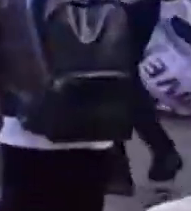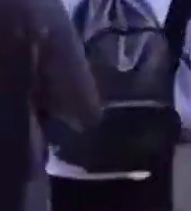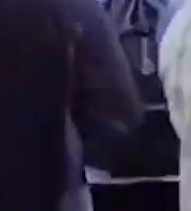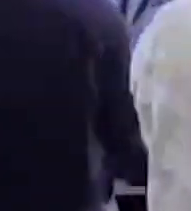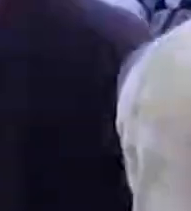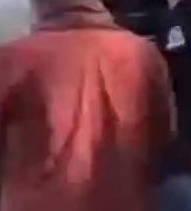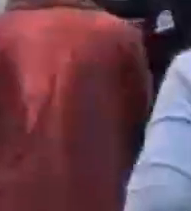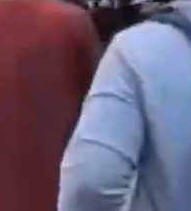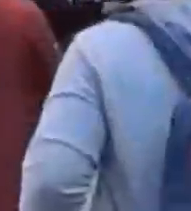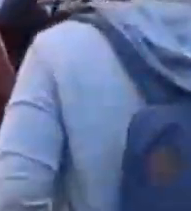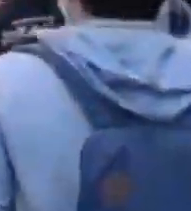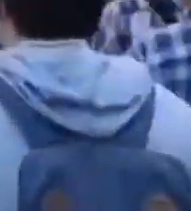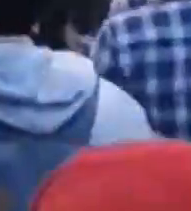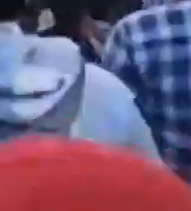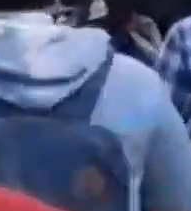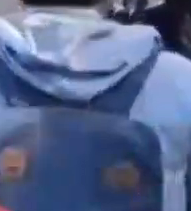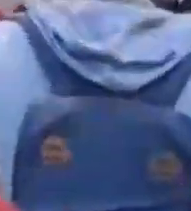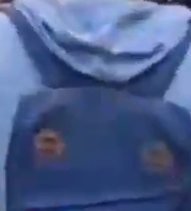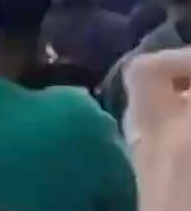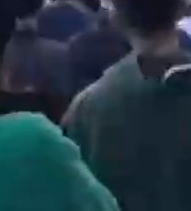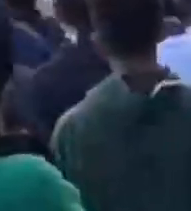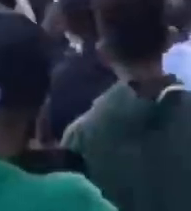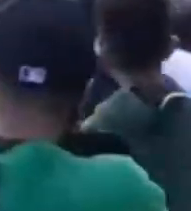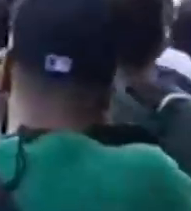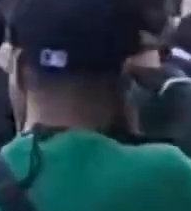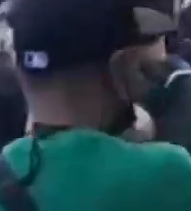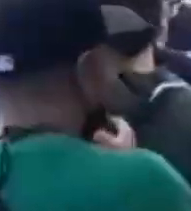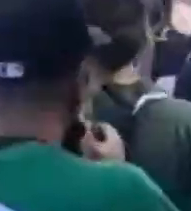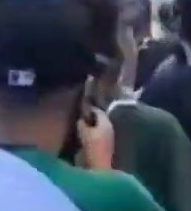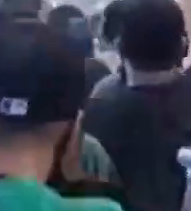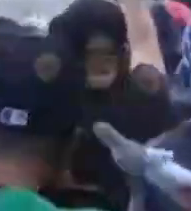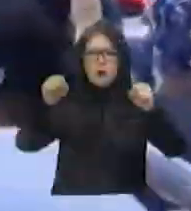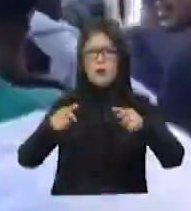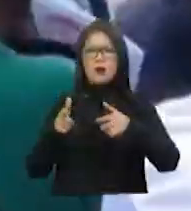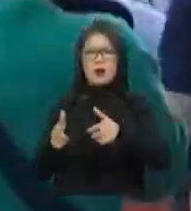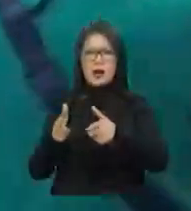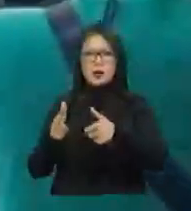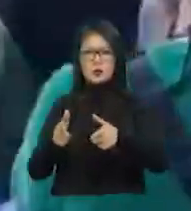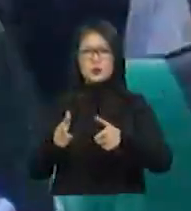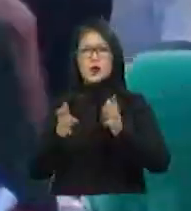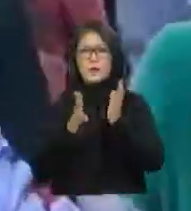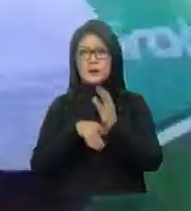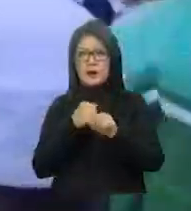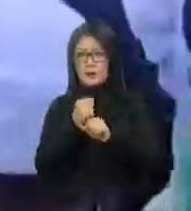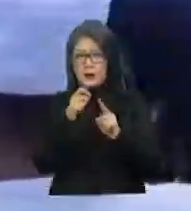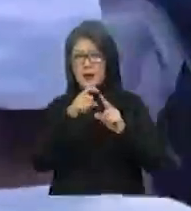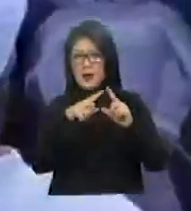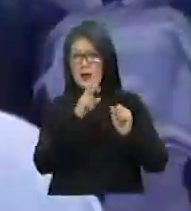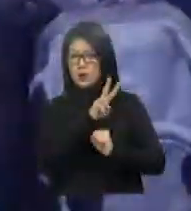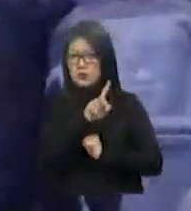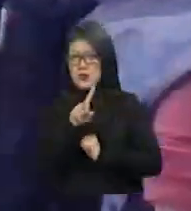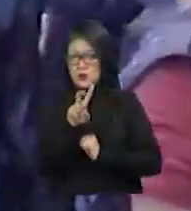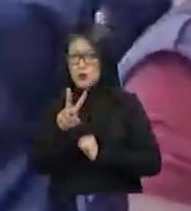provokator dan menghancurkan jalannya unjuk rasa perwakilan pa212 pun meminta kelompok tersebut untuk menghentikan